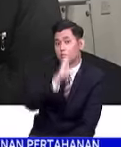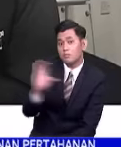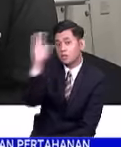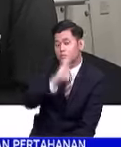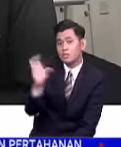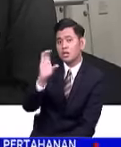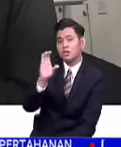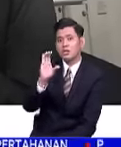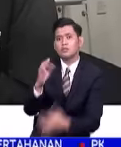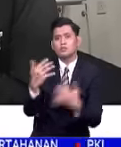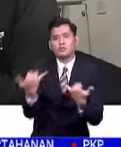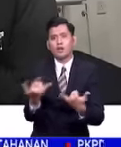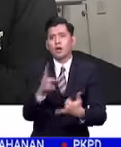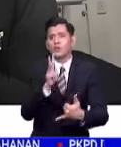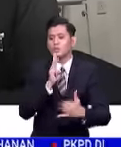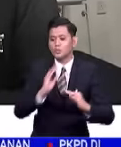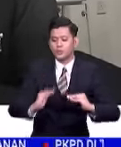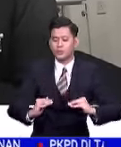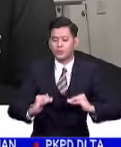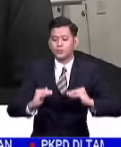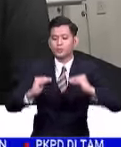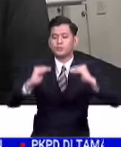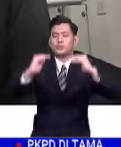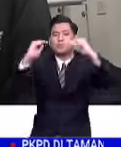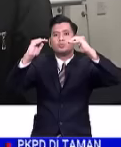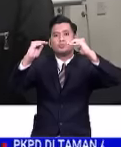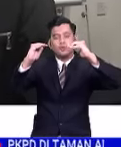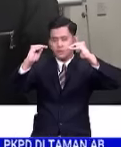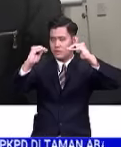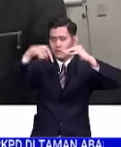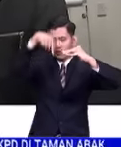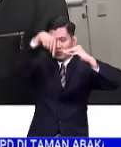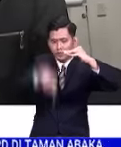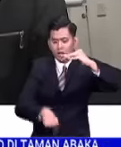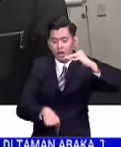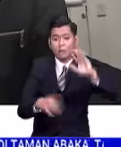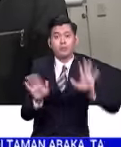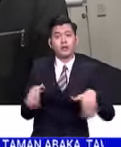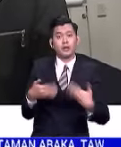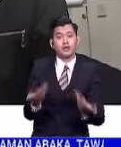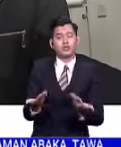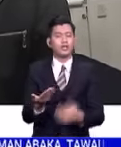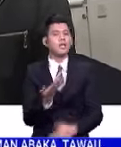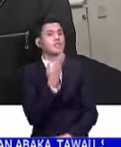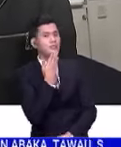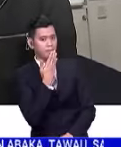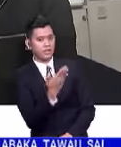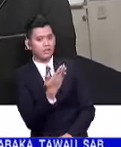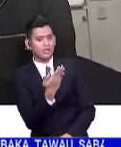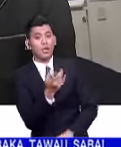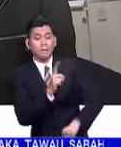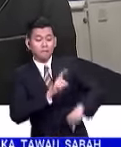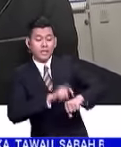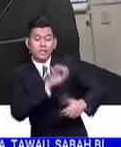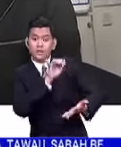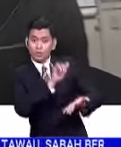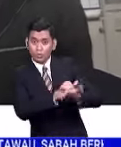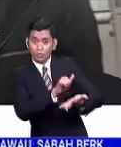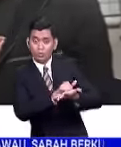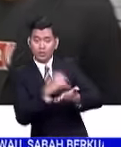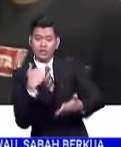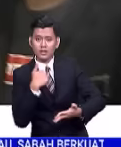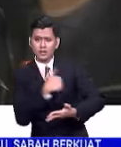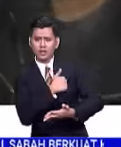keadaan arus yang deras, paras air yang dalam, bagaimana tuan? Okey, terima kasih. Okey, pada masa itu ketika kita